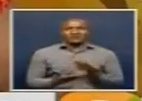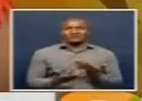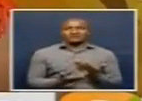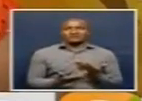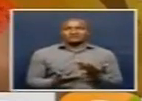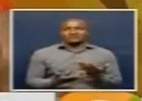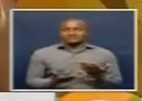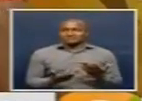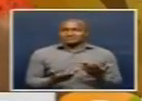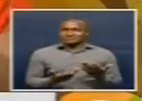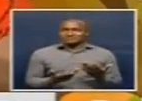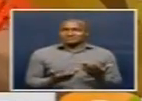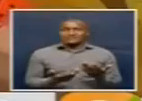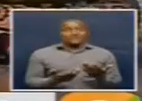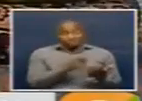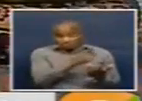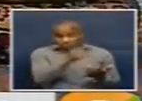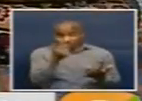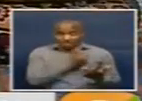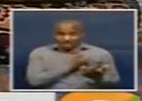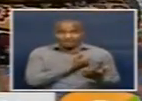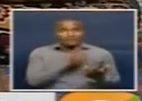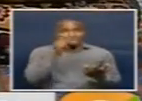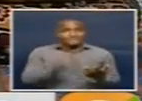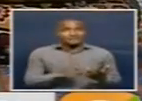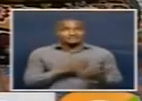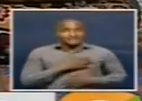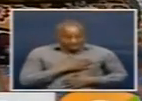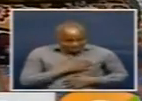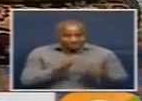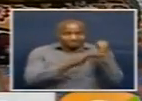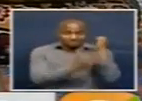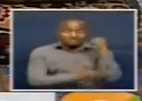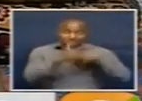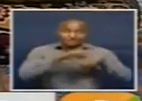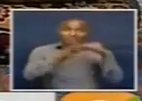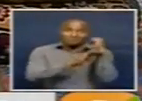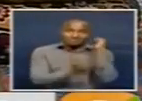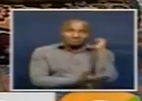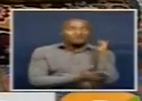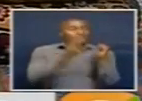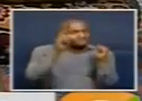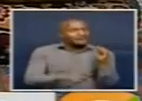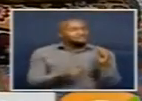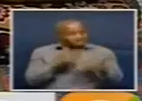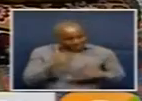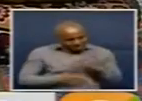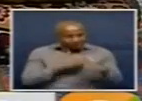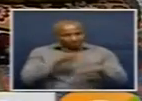kitu kisichoeleweka. Wapenzi, mimba ni kitu cha kuheshimiwa. Ukiwa na mimba wachukuliwa heshima na watu kulingana na